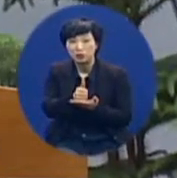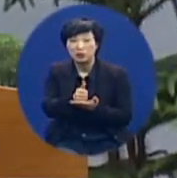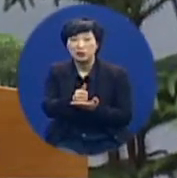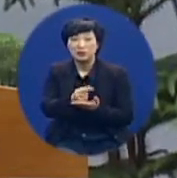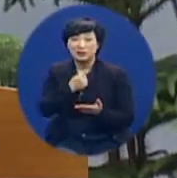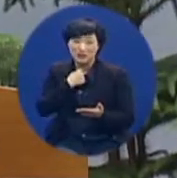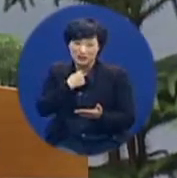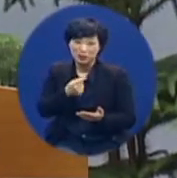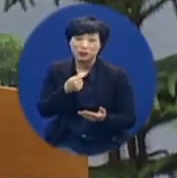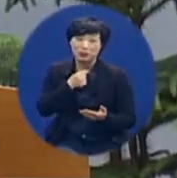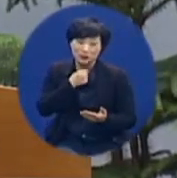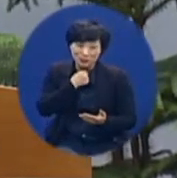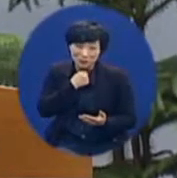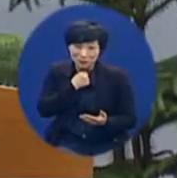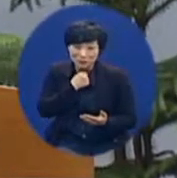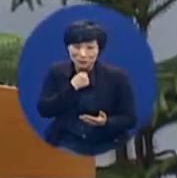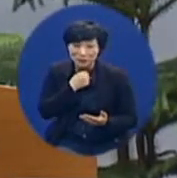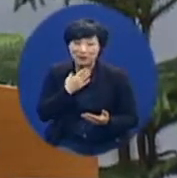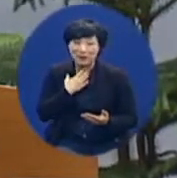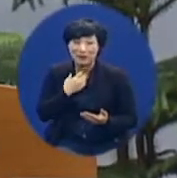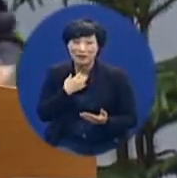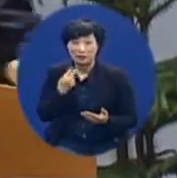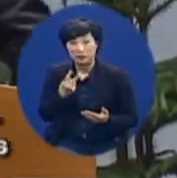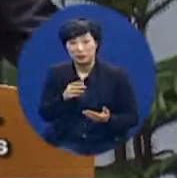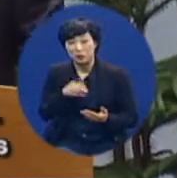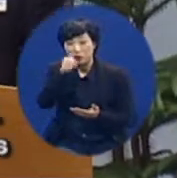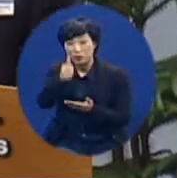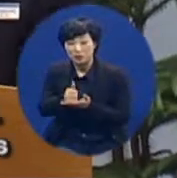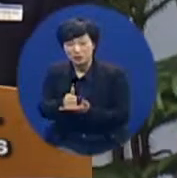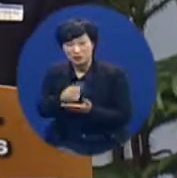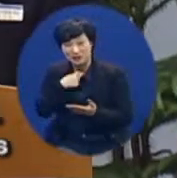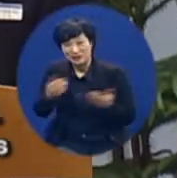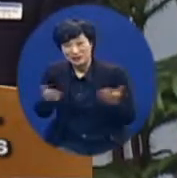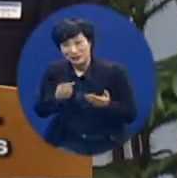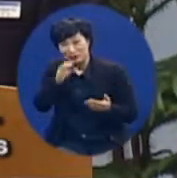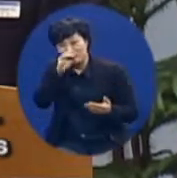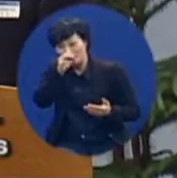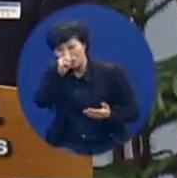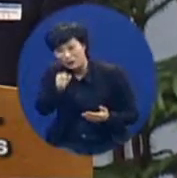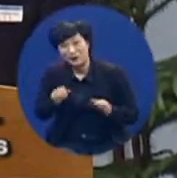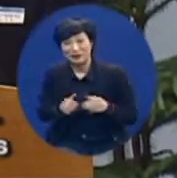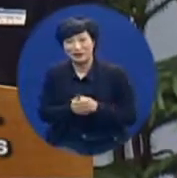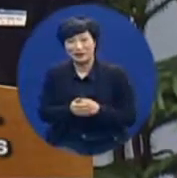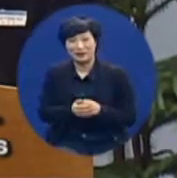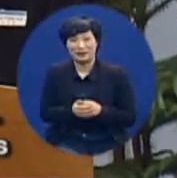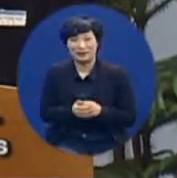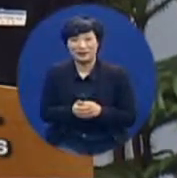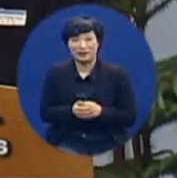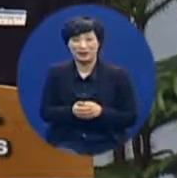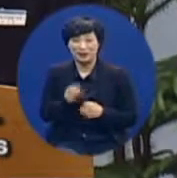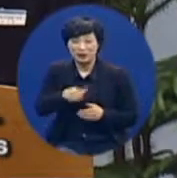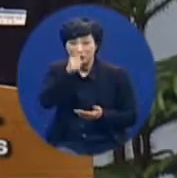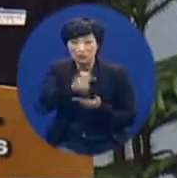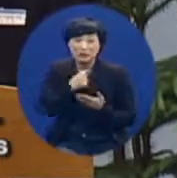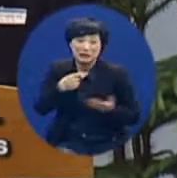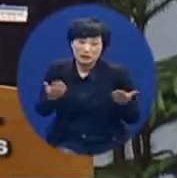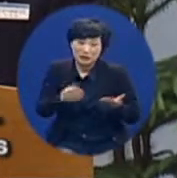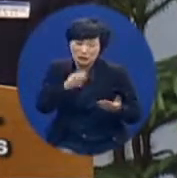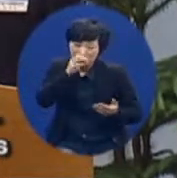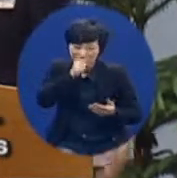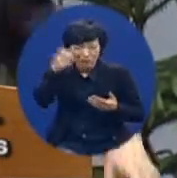짓고 싶어 그리고 죄가 너무 좋아 죄들이 너무 기쁜 거야